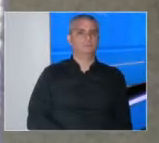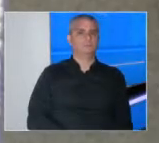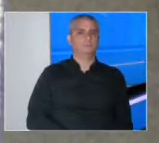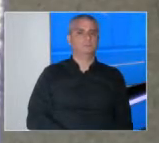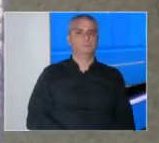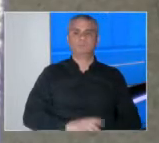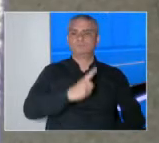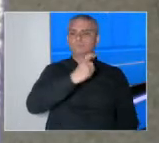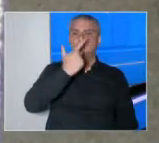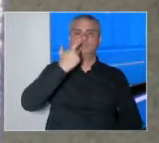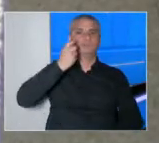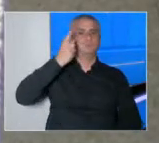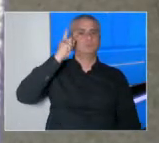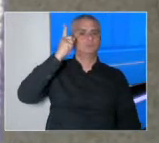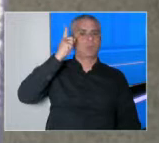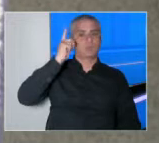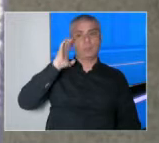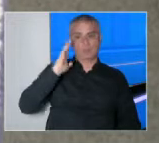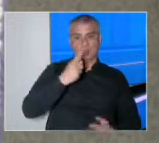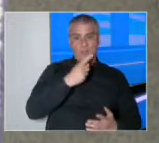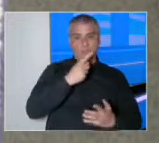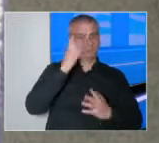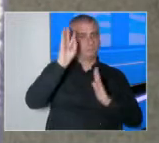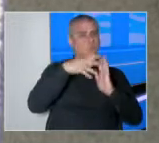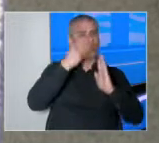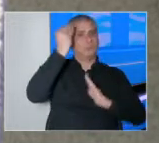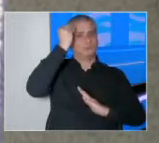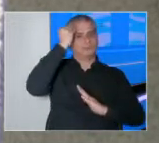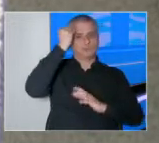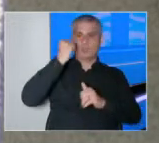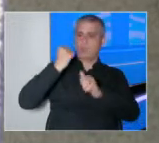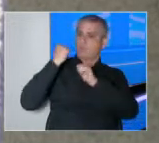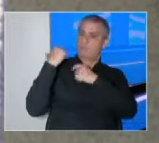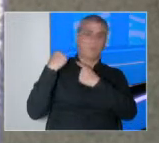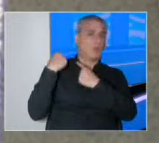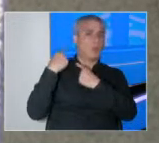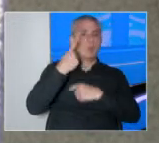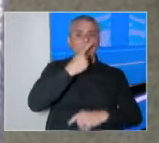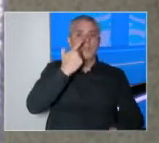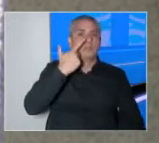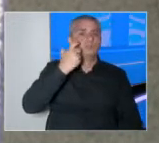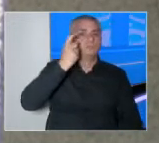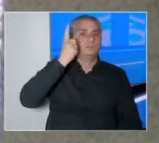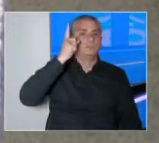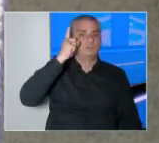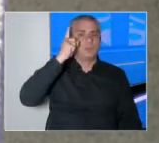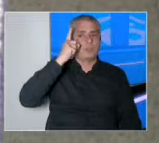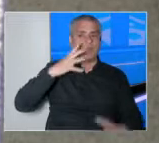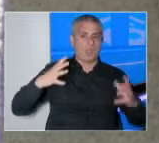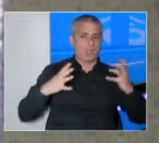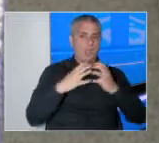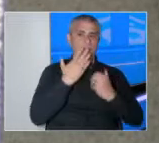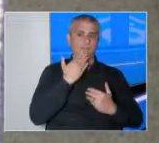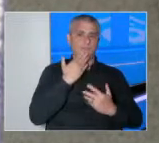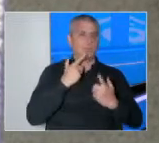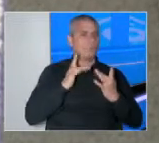170 שנה, כך מלמד לוח הזיכרון מאחוריי, 170 שנה עומד עם ישראל